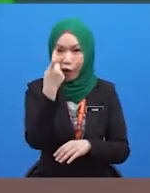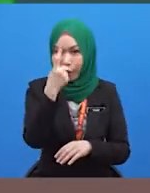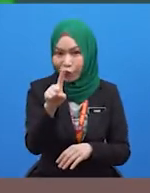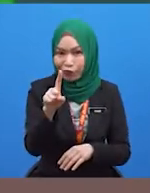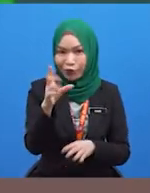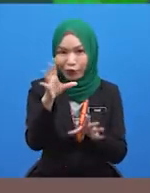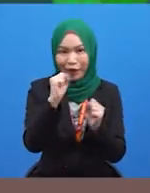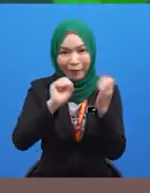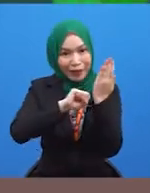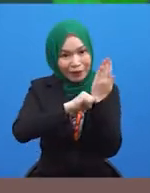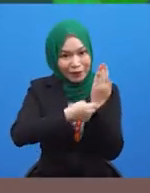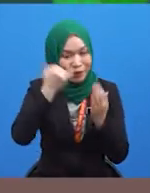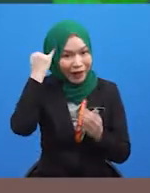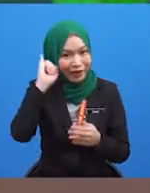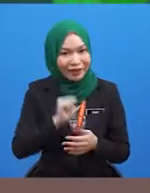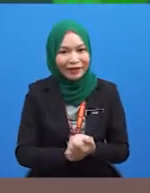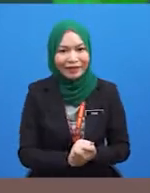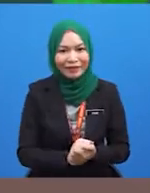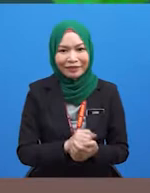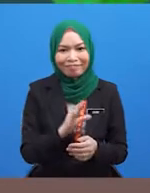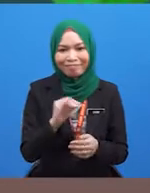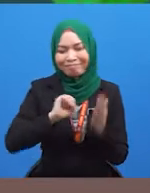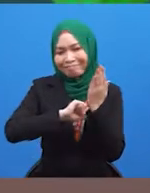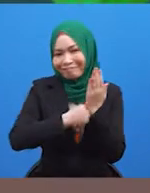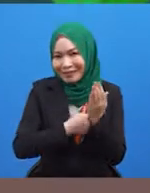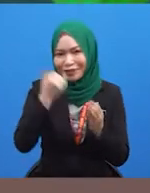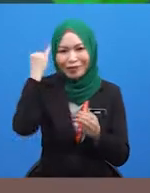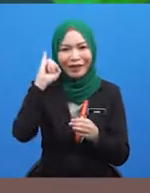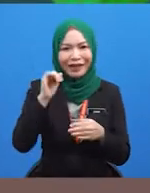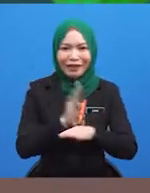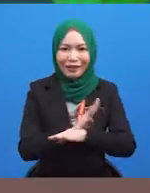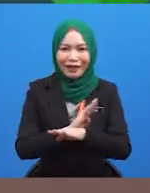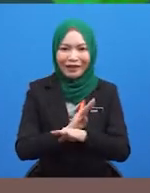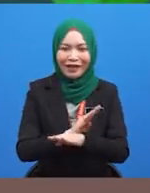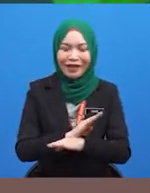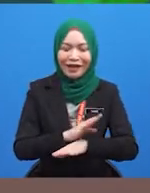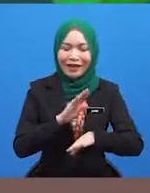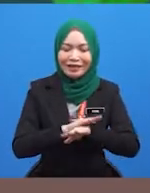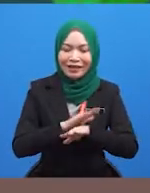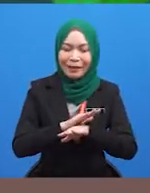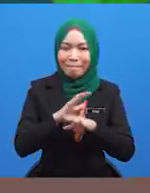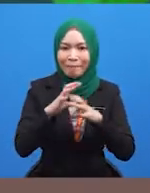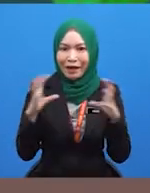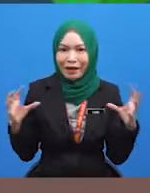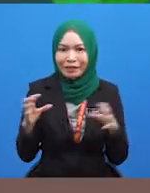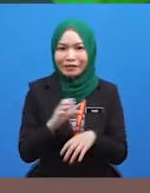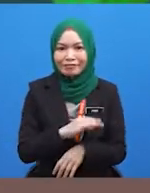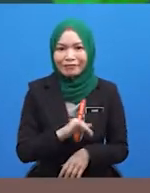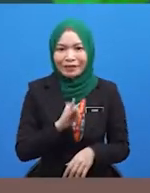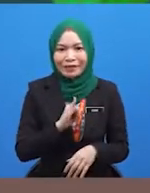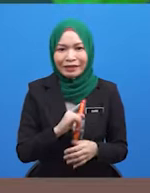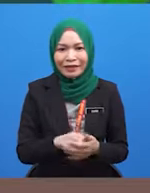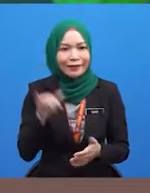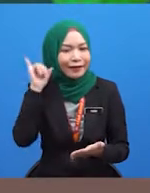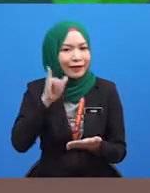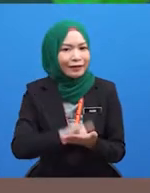idea. Sumber idea perniagaan memang banyak. Saya pasti bakal usahawan